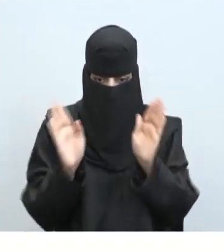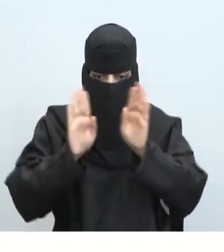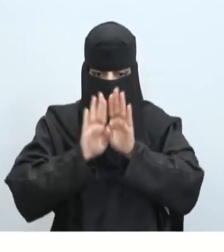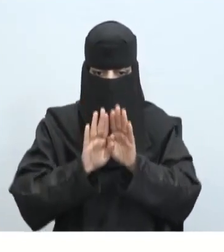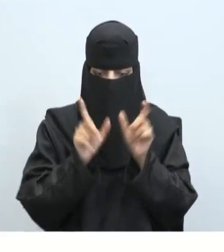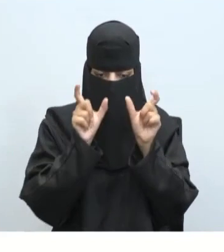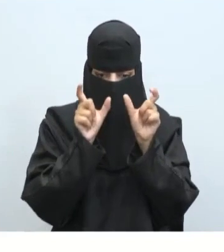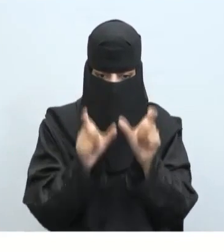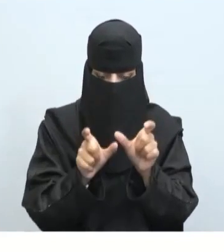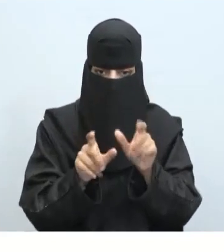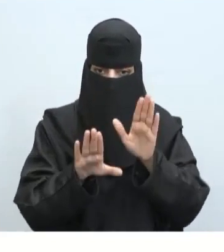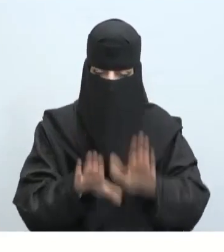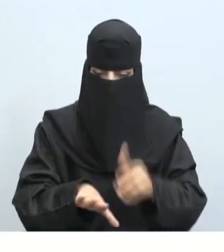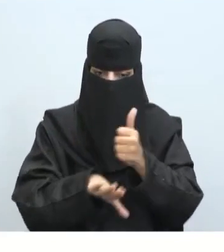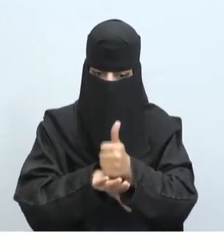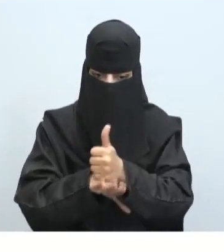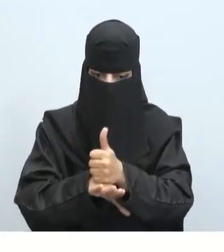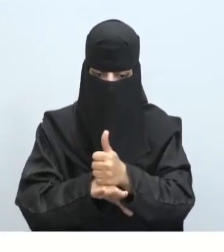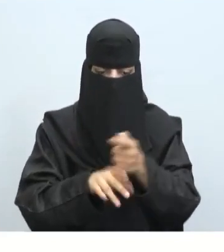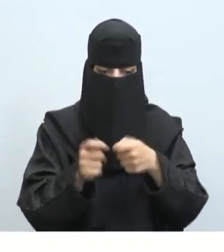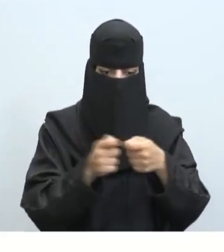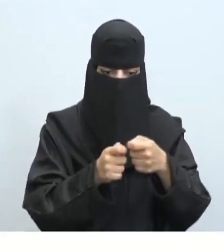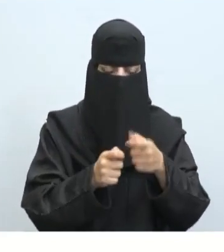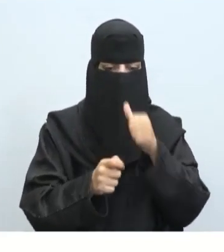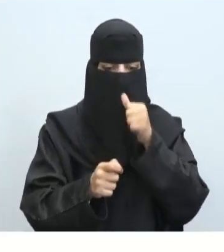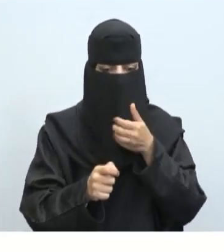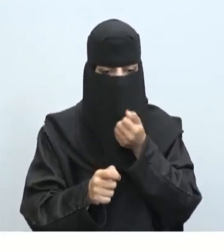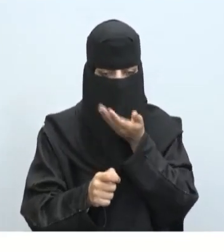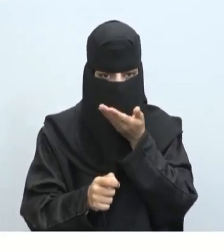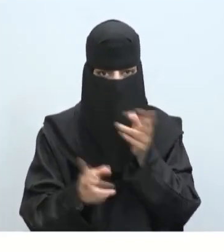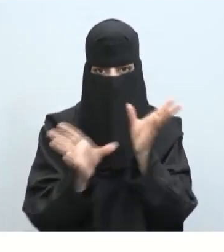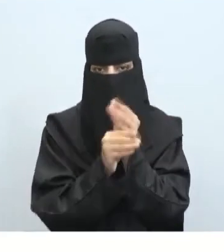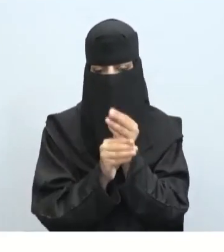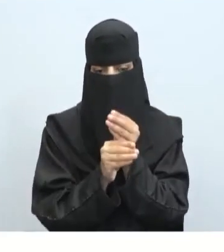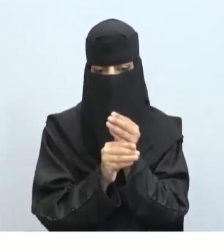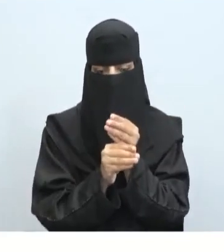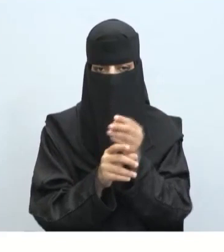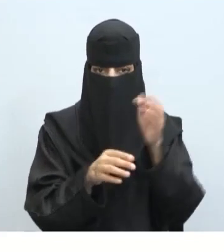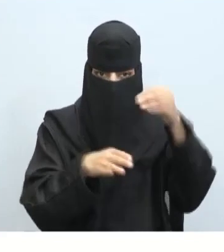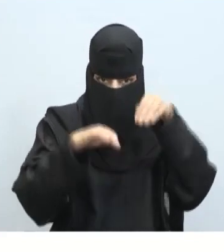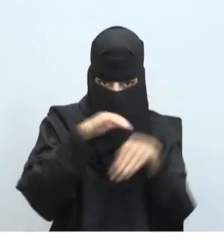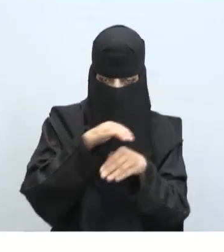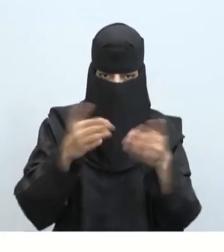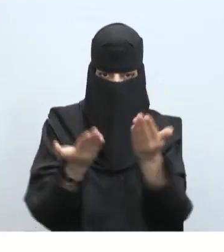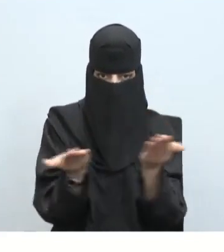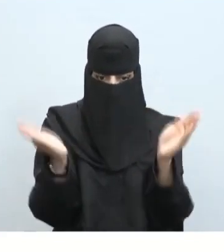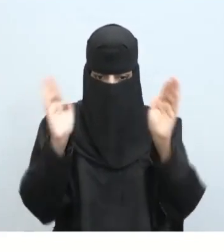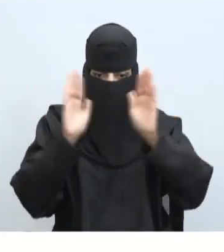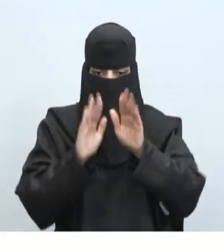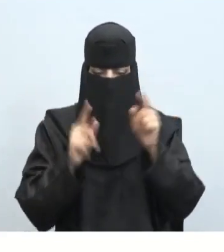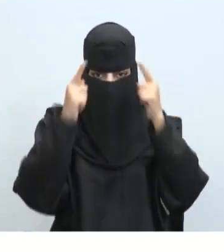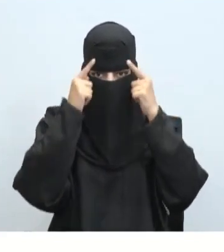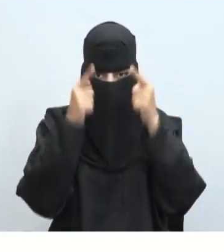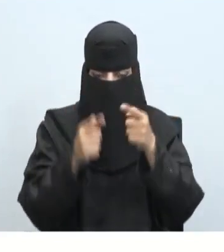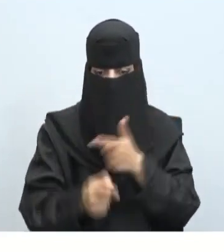للاقامه والمرافق العامه والمياه والاسواق داخل الحصون والقلاع ومن اشهر